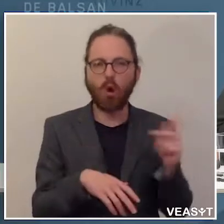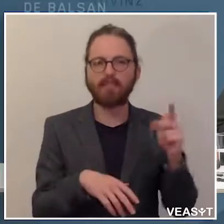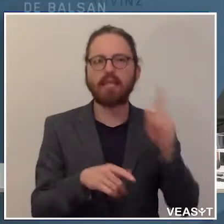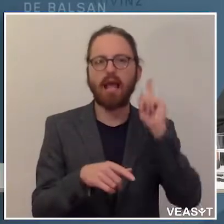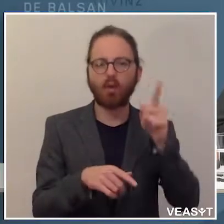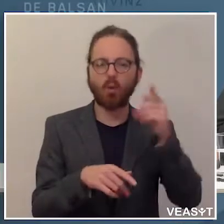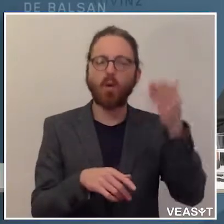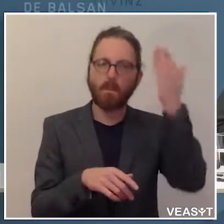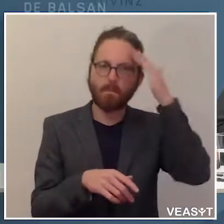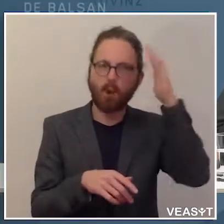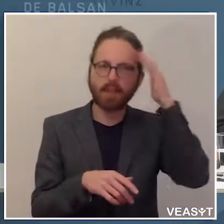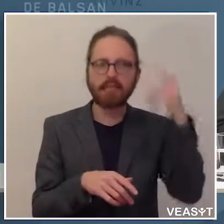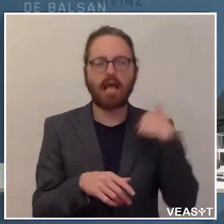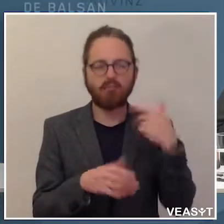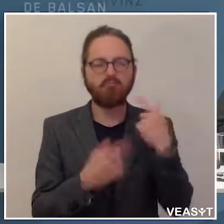polizia